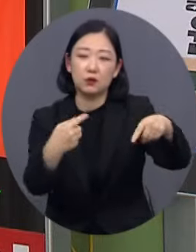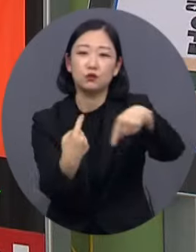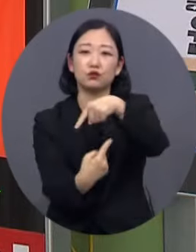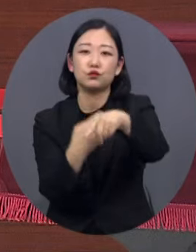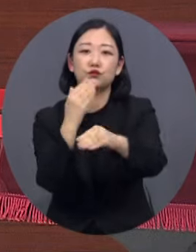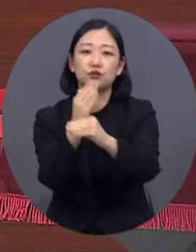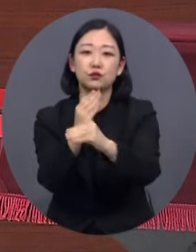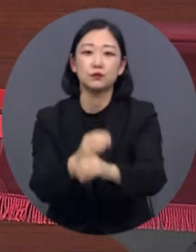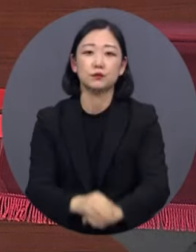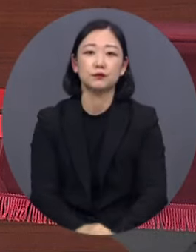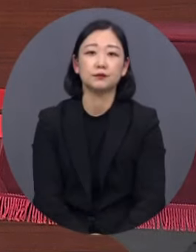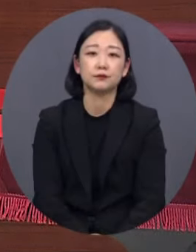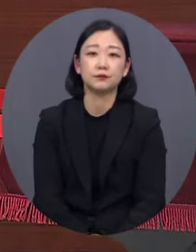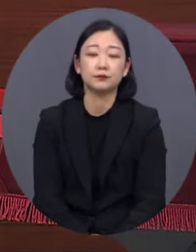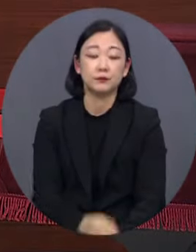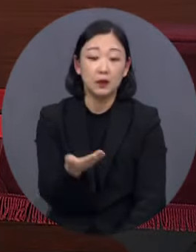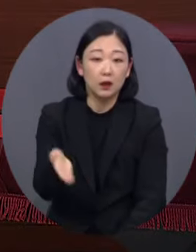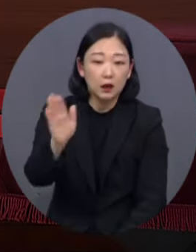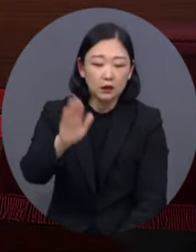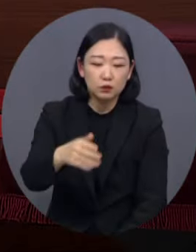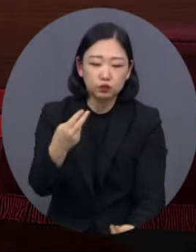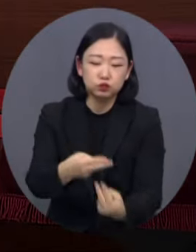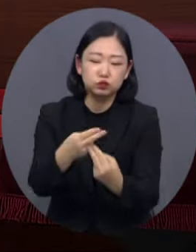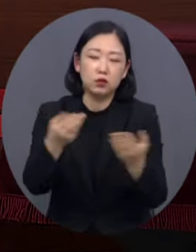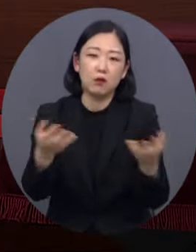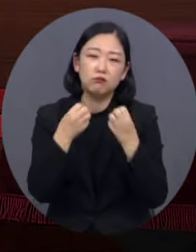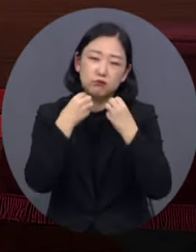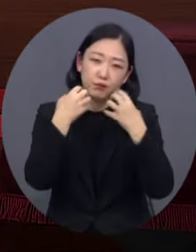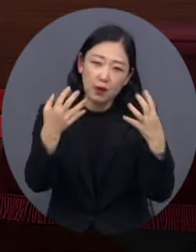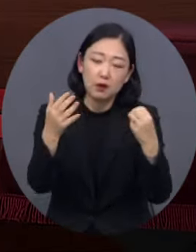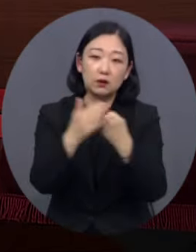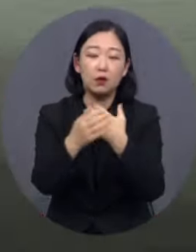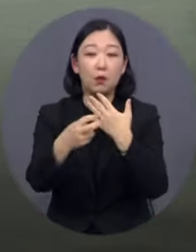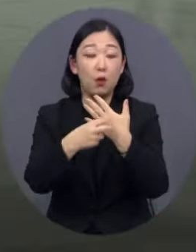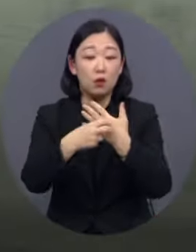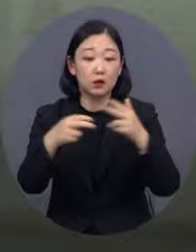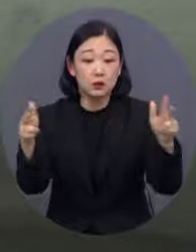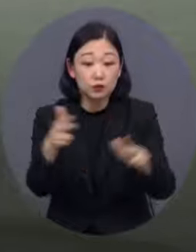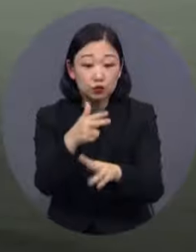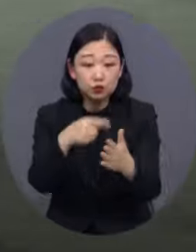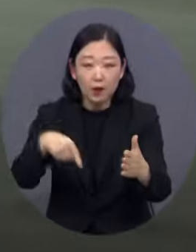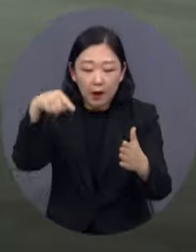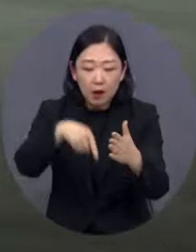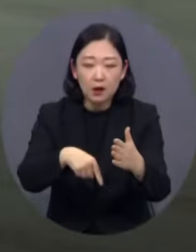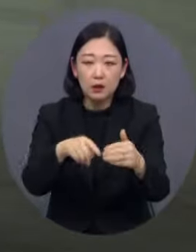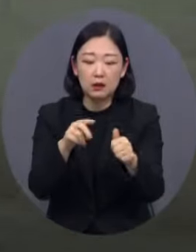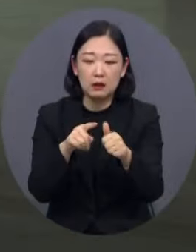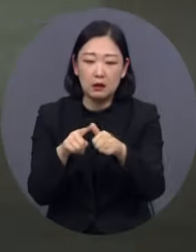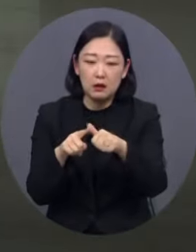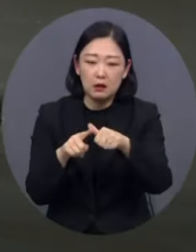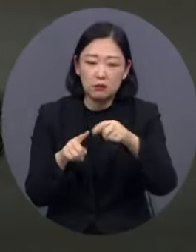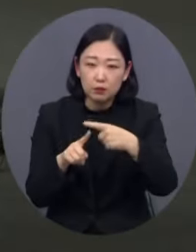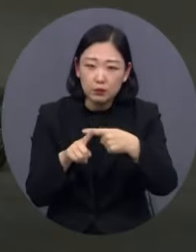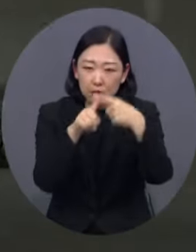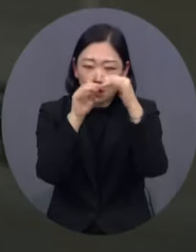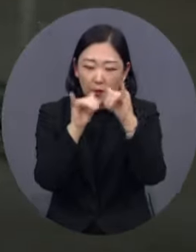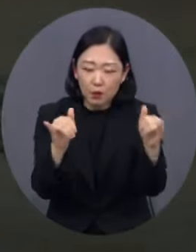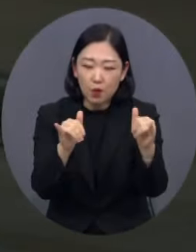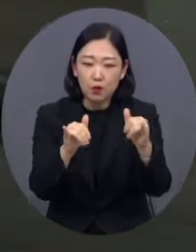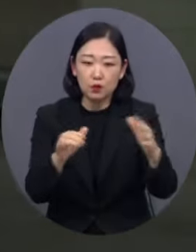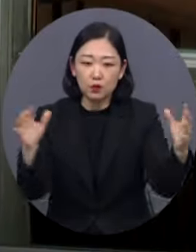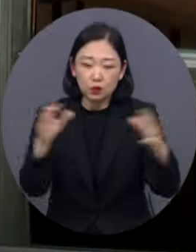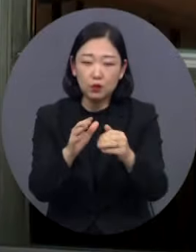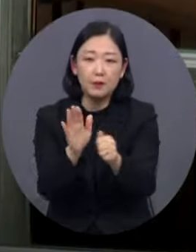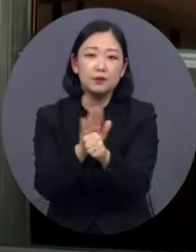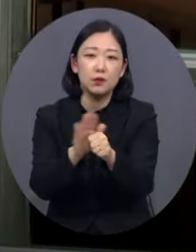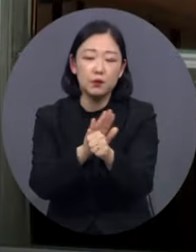있습니다. 하지만 누적된 업무 과부하에 병원은 이번 주 안에 간호와 간병 서비스 통합 병동을 2개에서